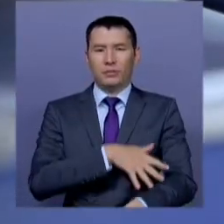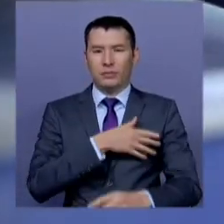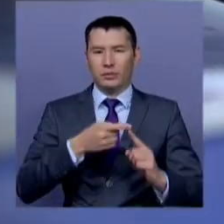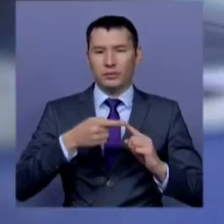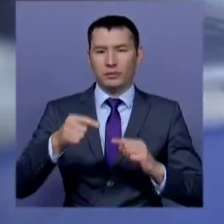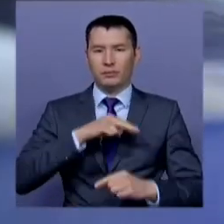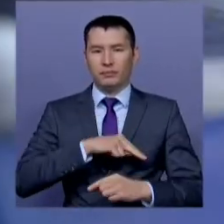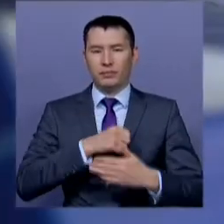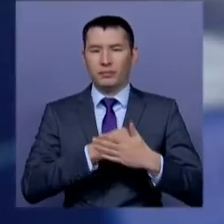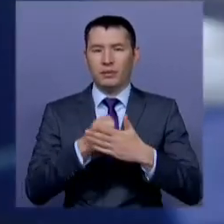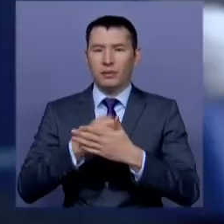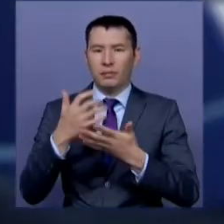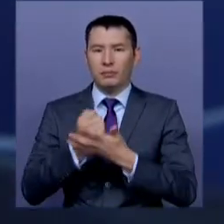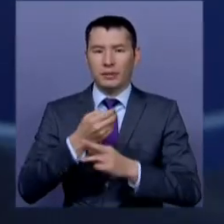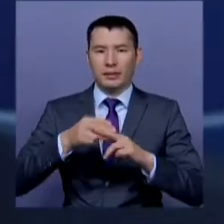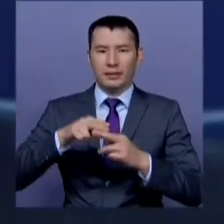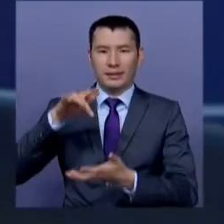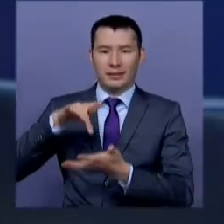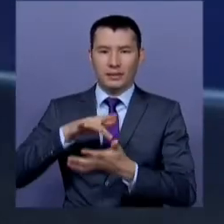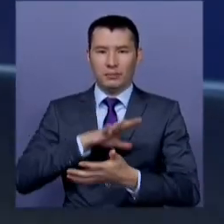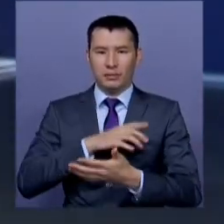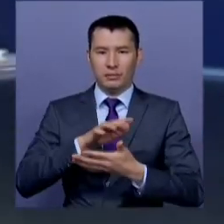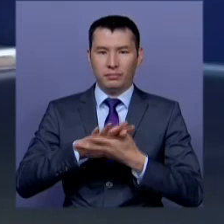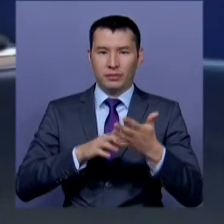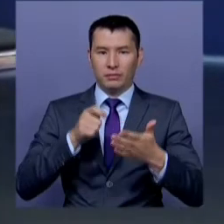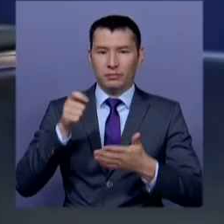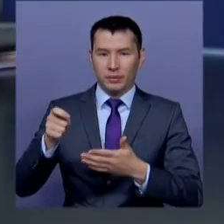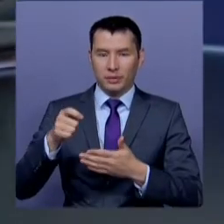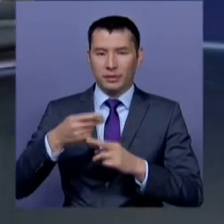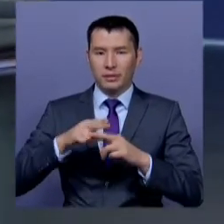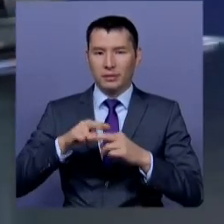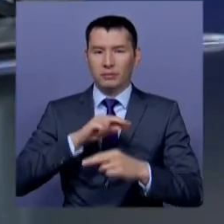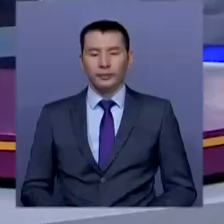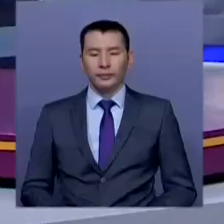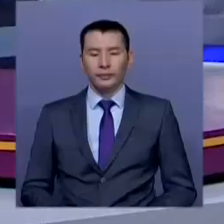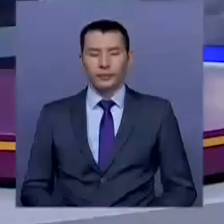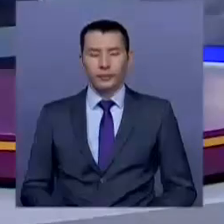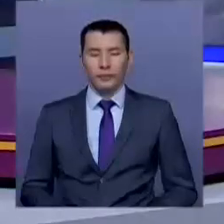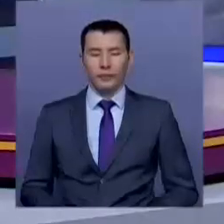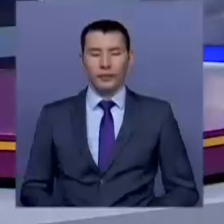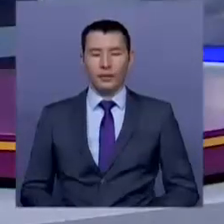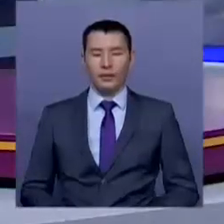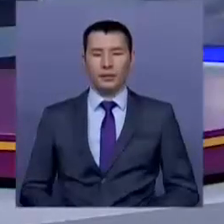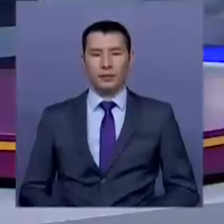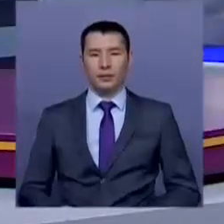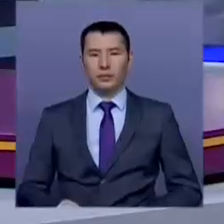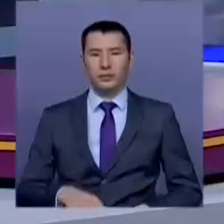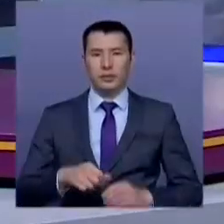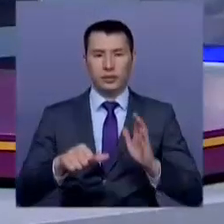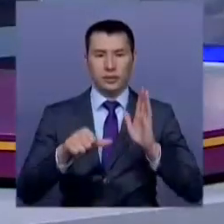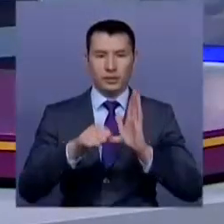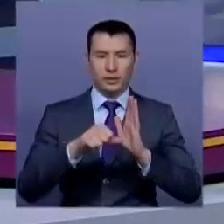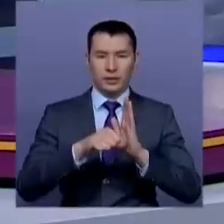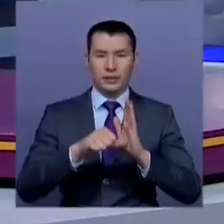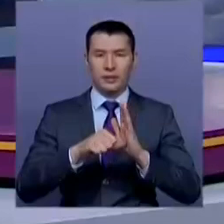могла трудоустроиться, но, получив консультацию, выбрала из предложенных вакансий подходящую. Сразу 6 детских и спортивных площадок